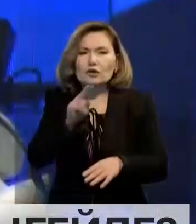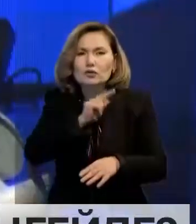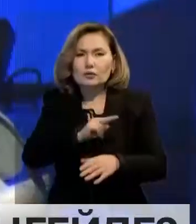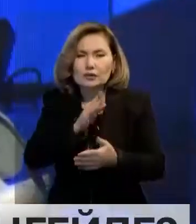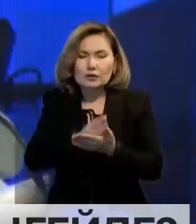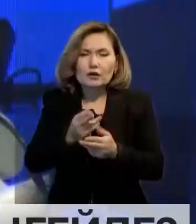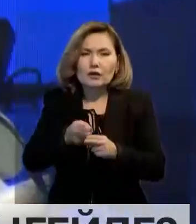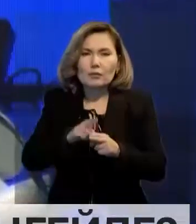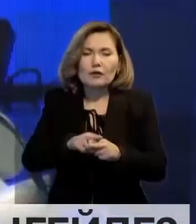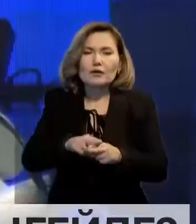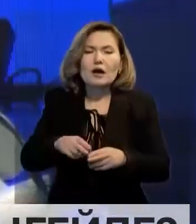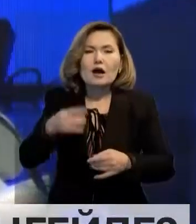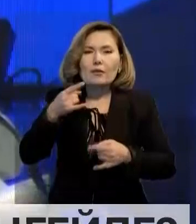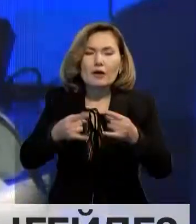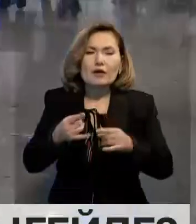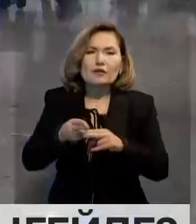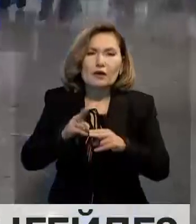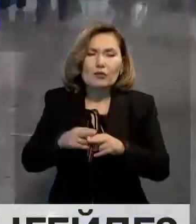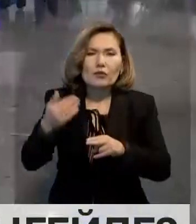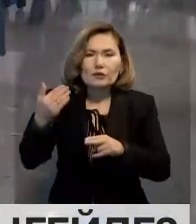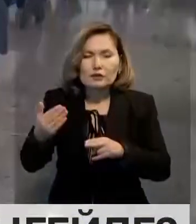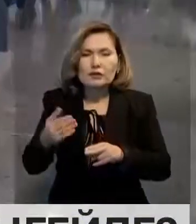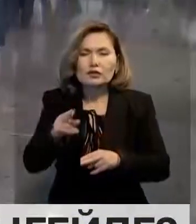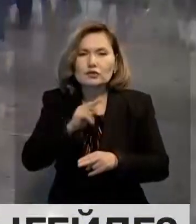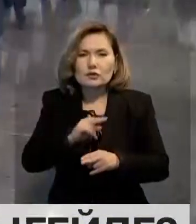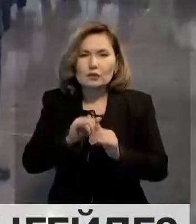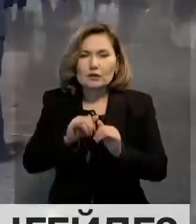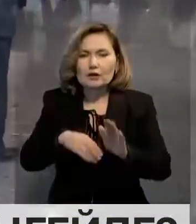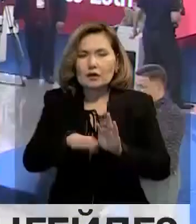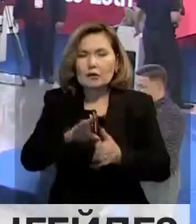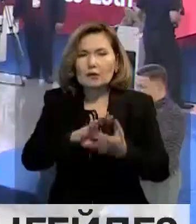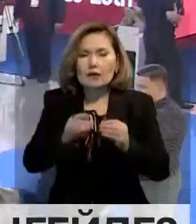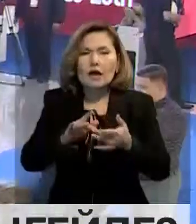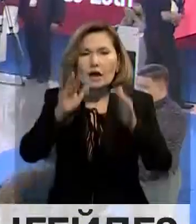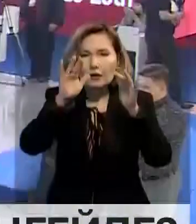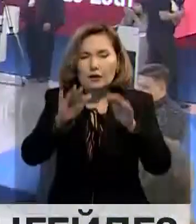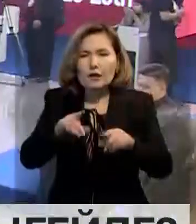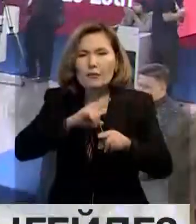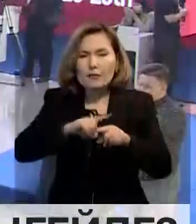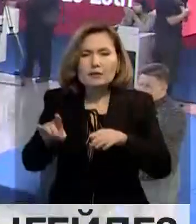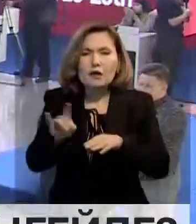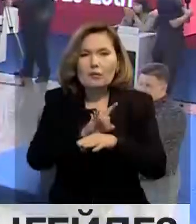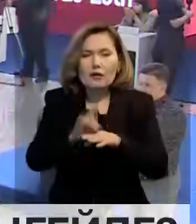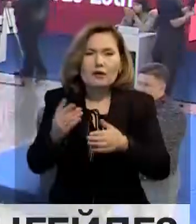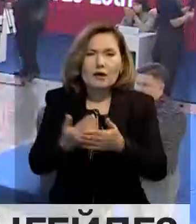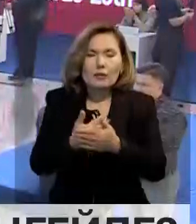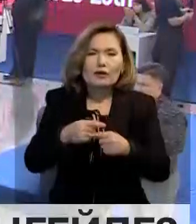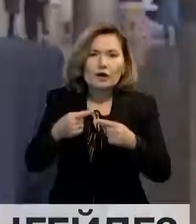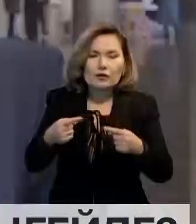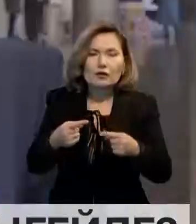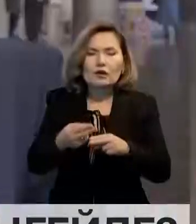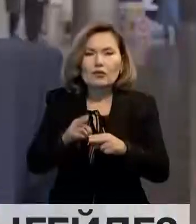келеді. Алайда осы медиа кеңістіктің жағымсыз тұстары да жеткілікті. Соның бірі ақпарат ағымында тез тарайтын жалған жала мен дәйексіз